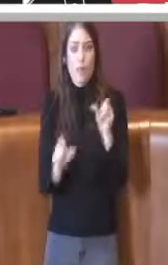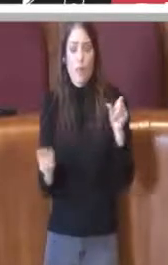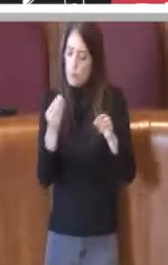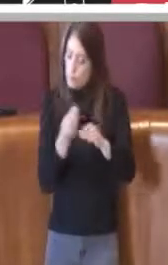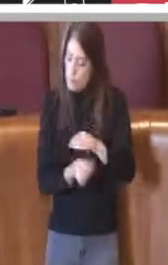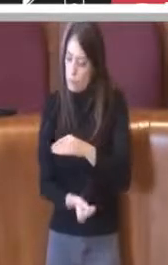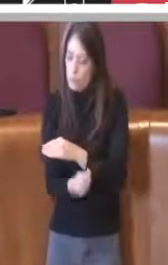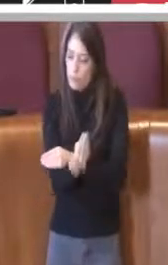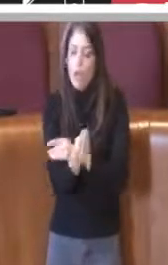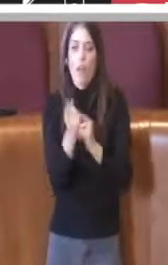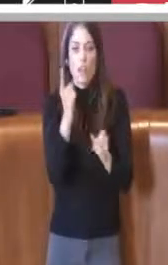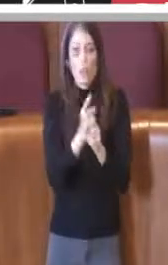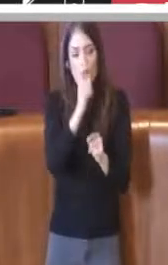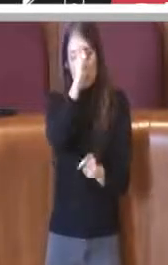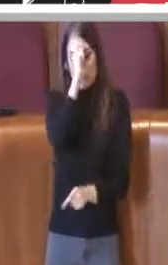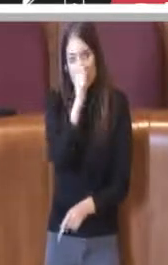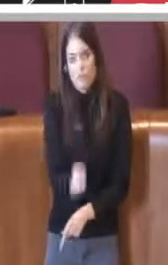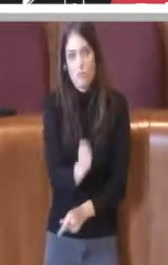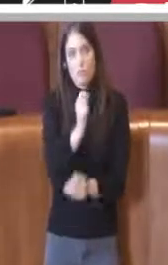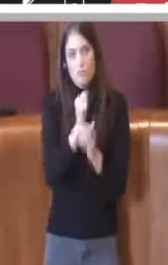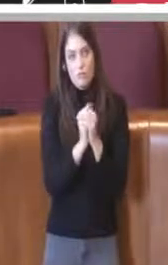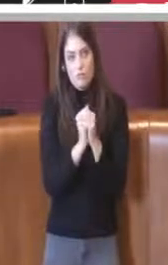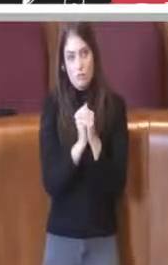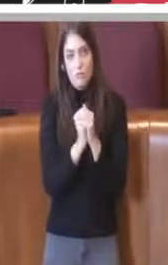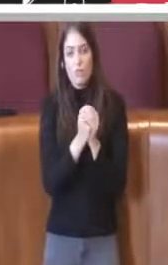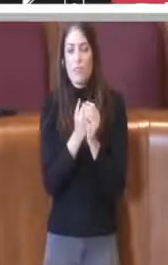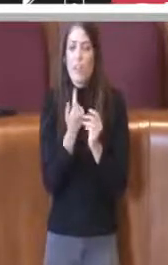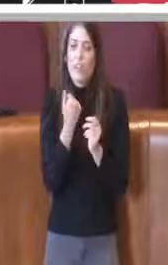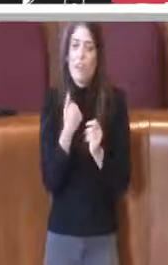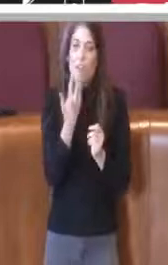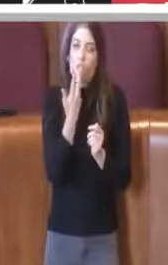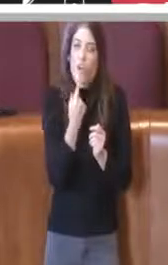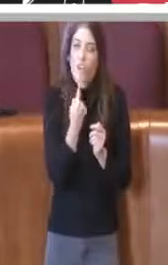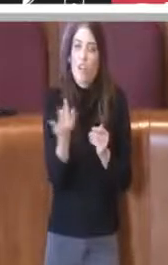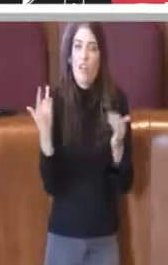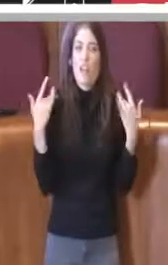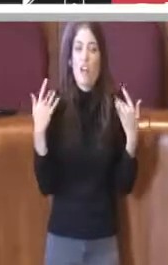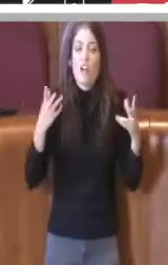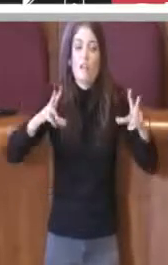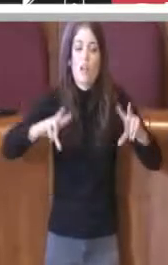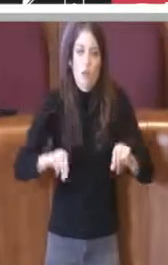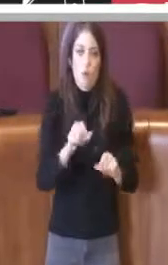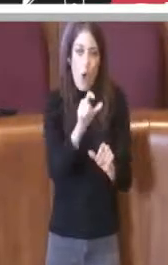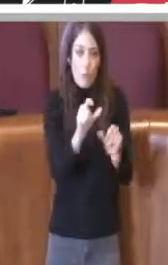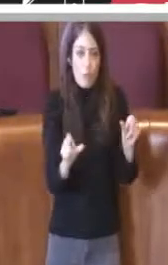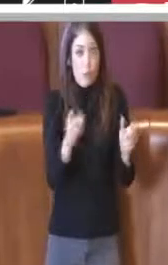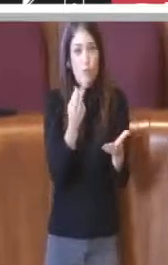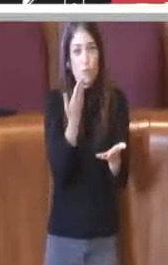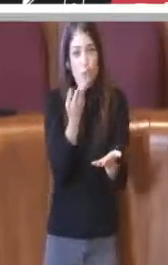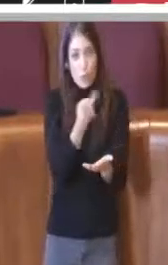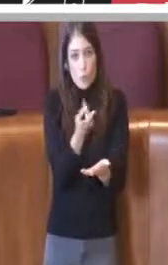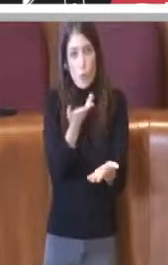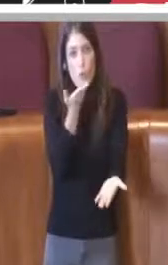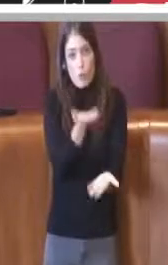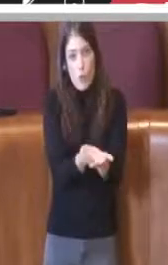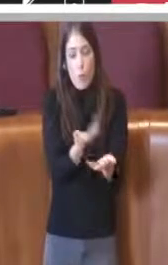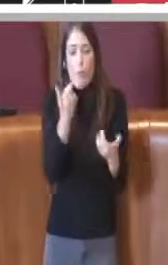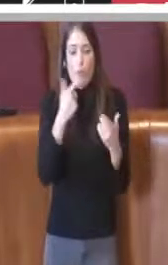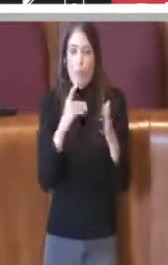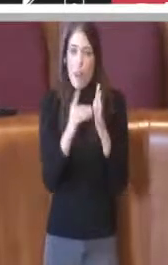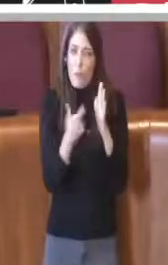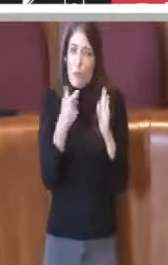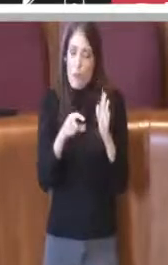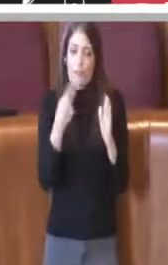debba essere rispettata ringrazio nuovamente i proponenti di questa delibera per aver portato